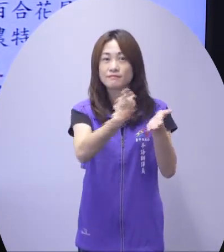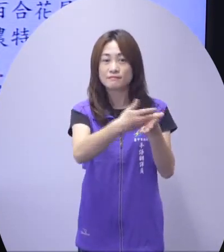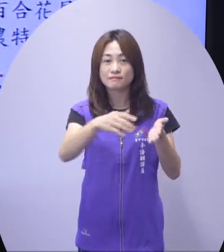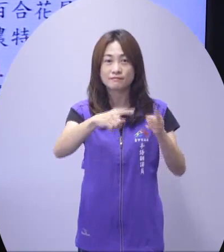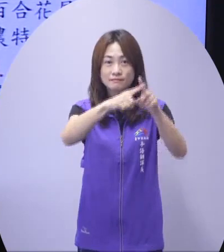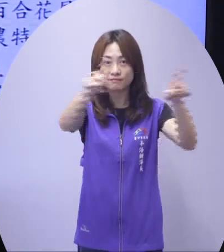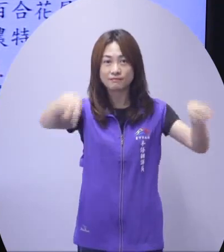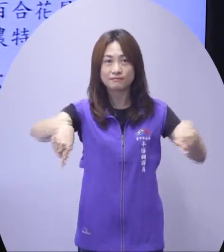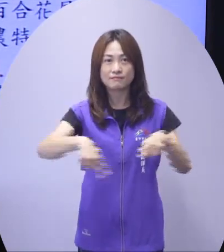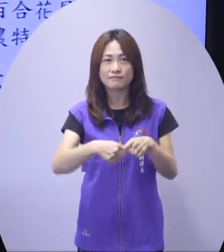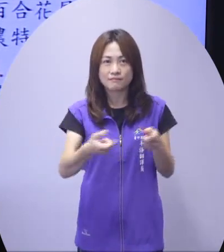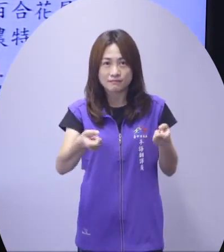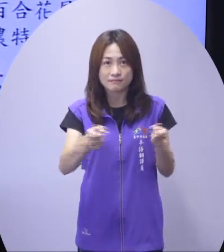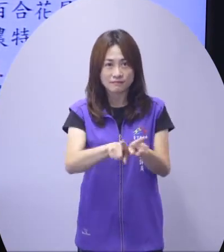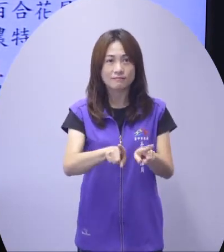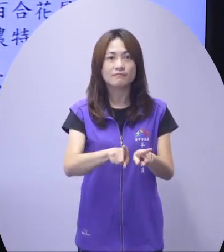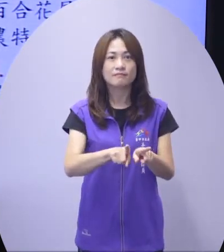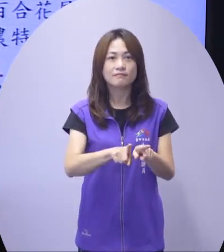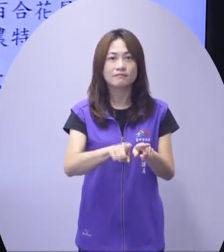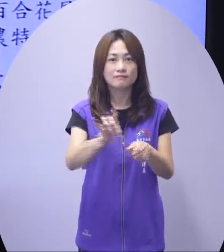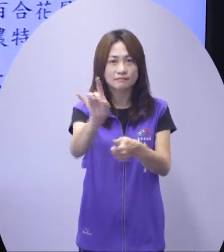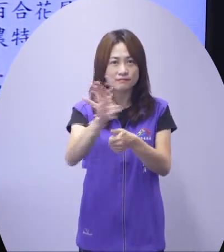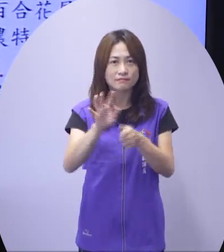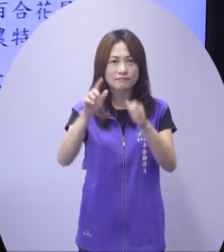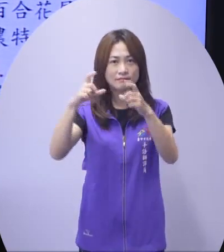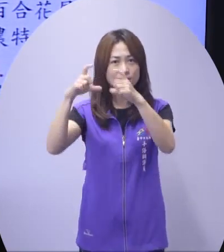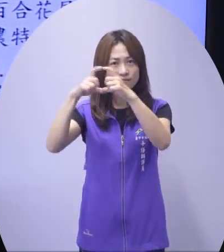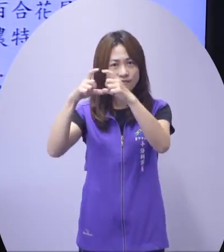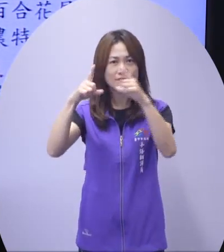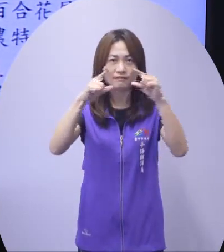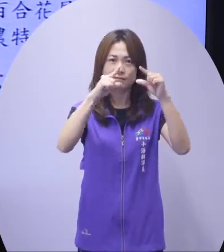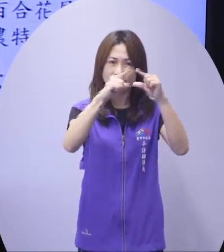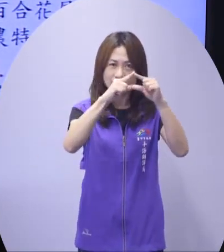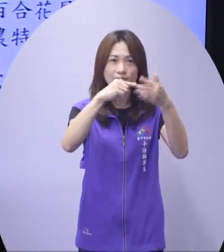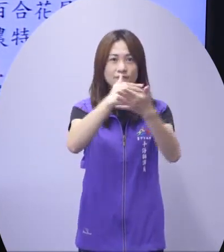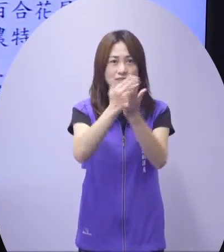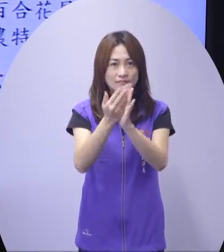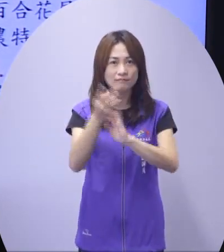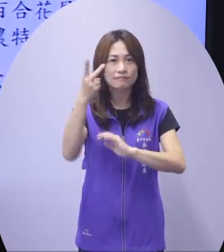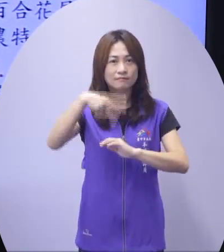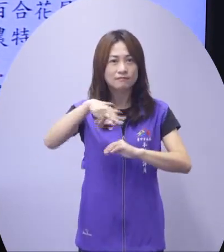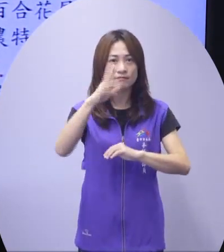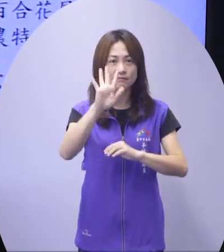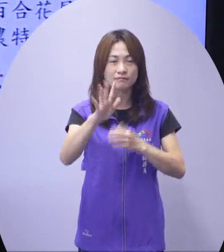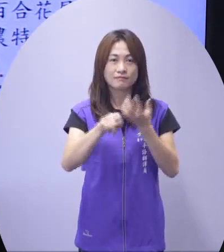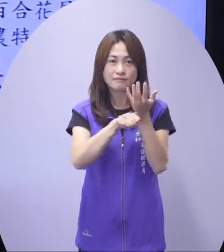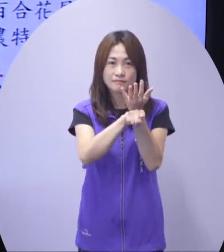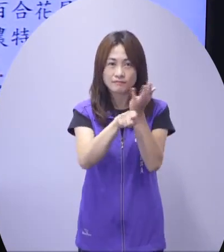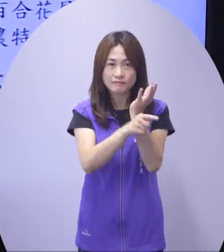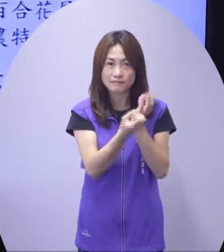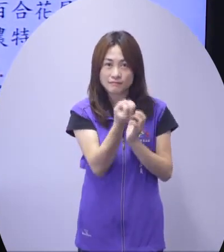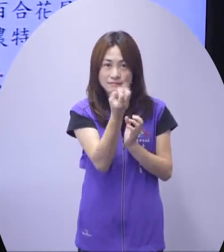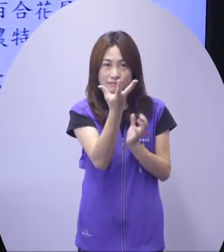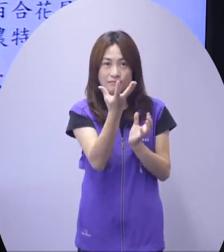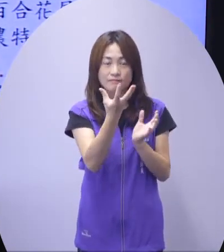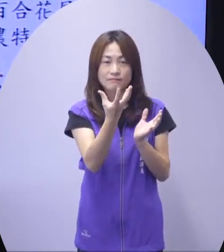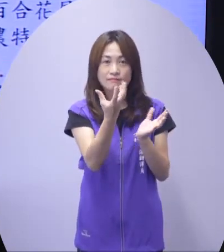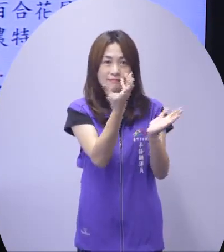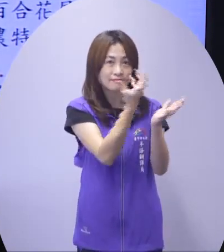一个播种，然后用几何图案，还有设计含苞待放的玫瑰图腾呢，来设